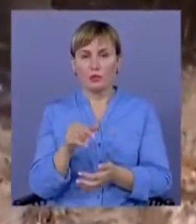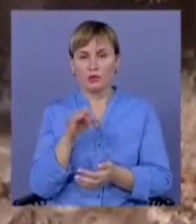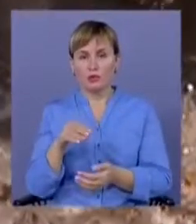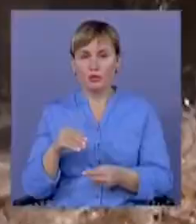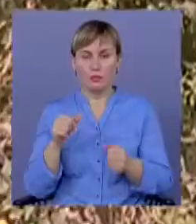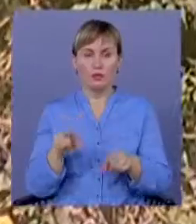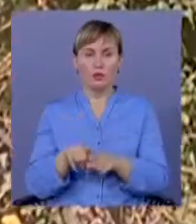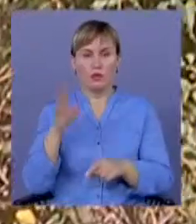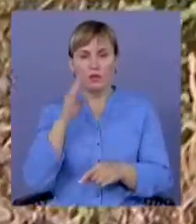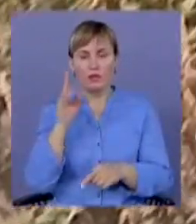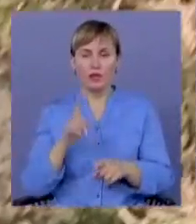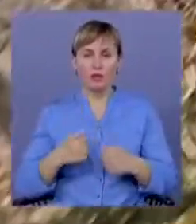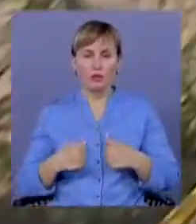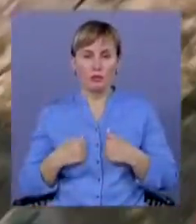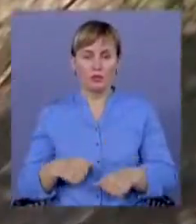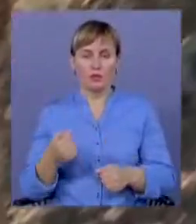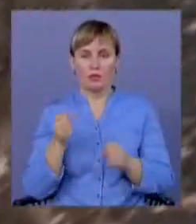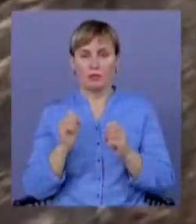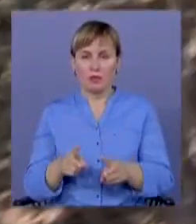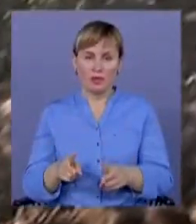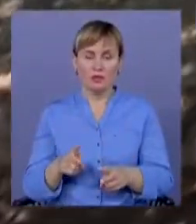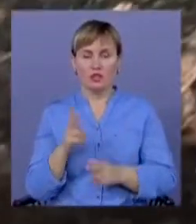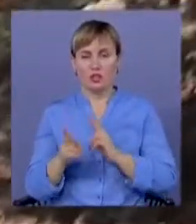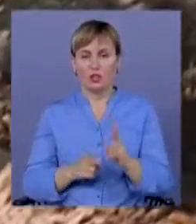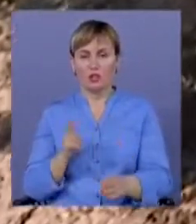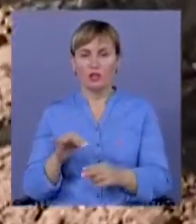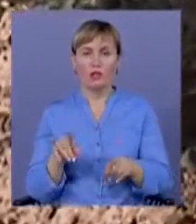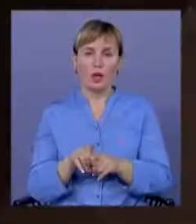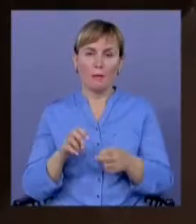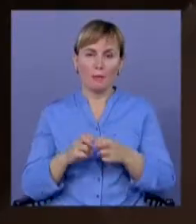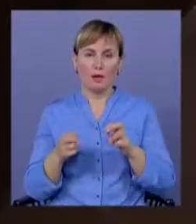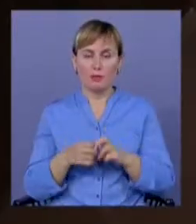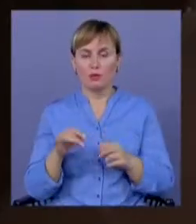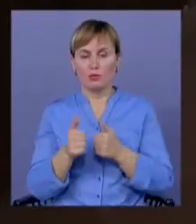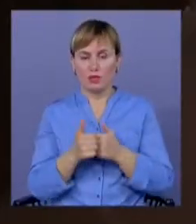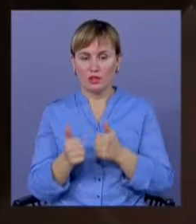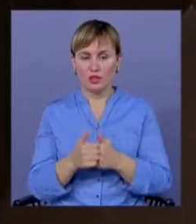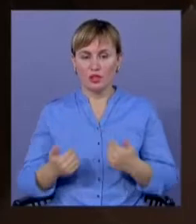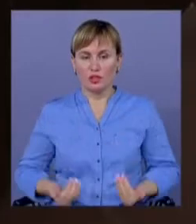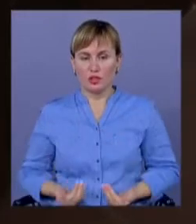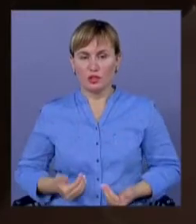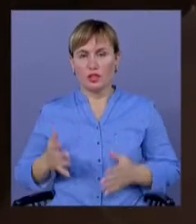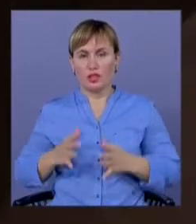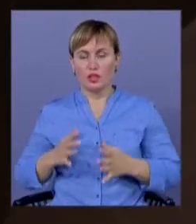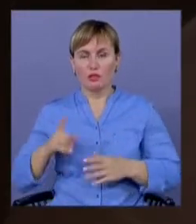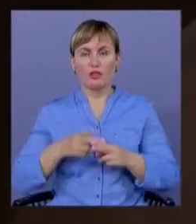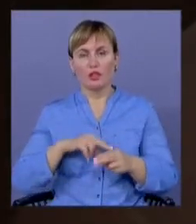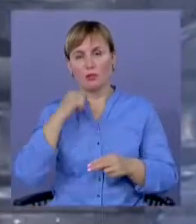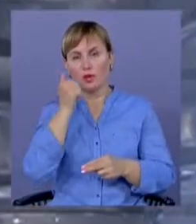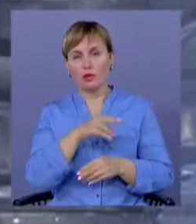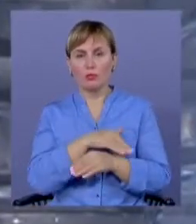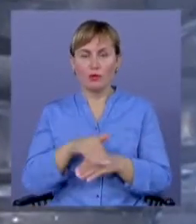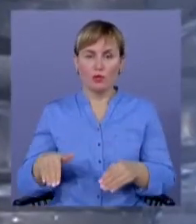песком. В такой воде даже купаться небезопасно, жалуется он. Аналогичная проблема и у соседей. Жители надеялись, что в этом году по